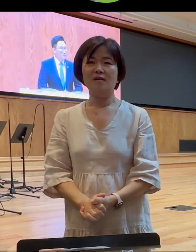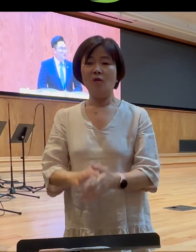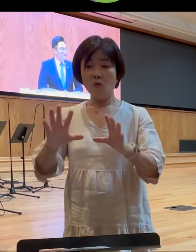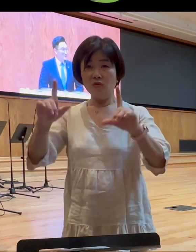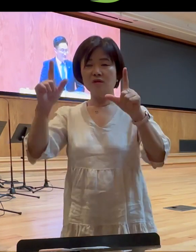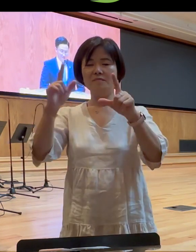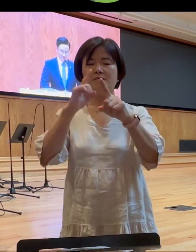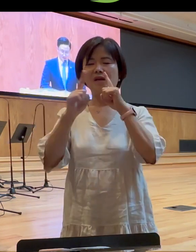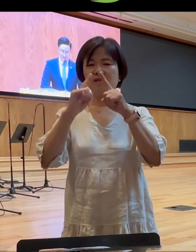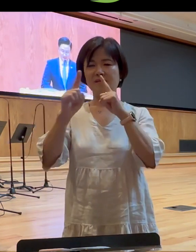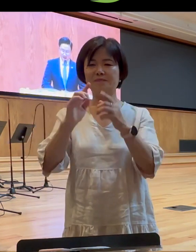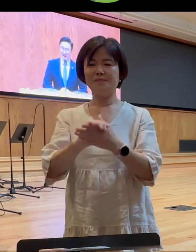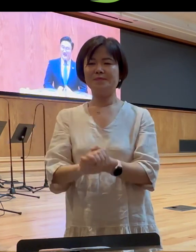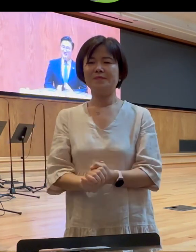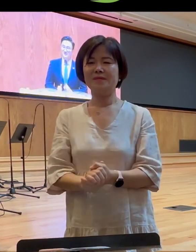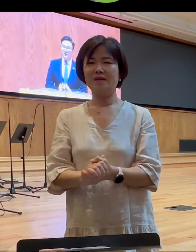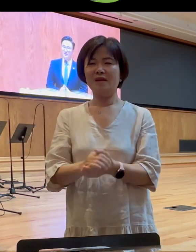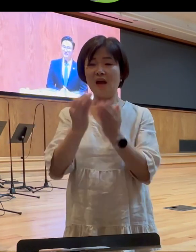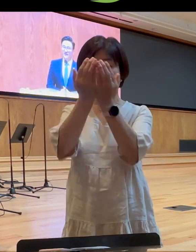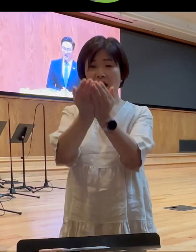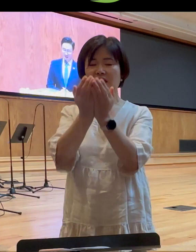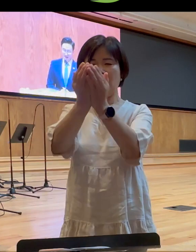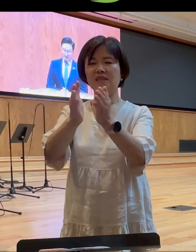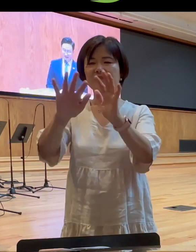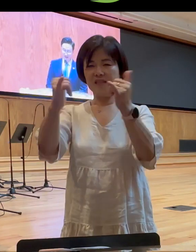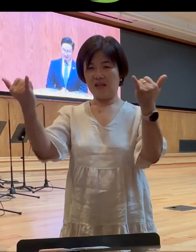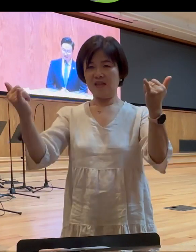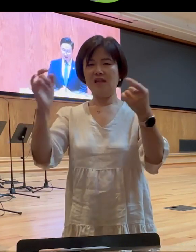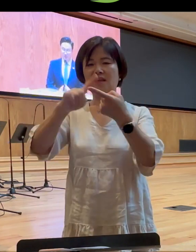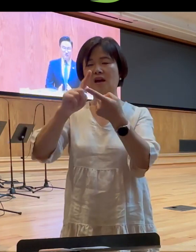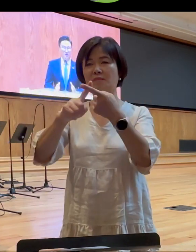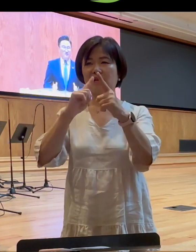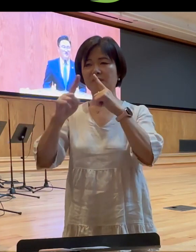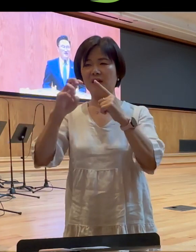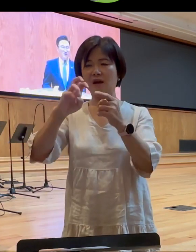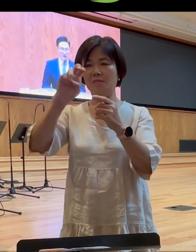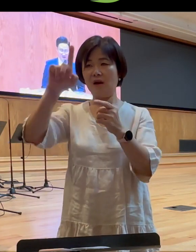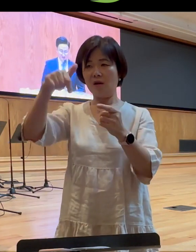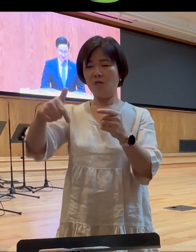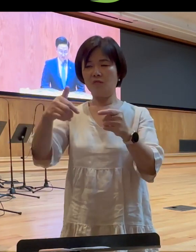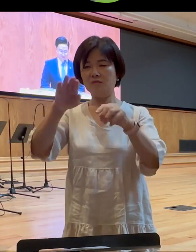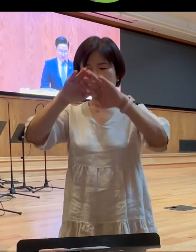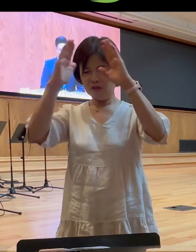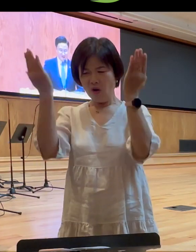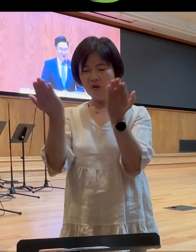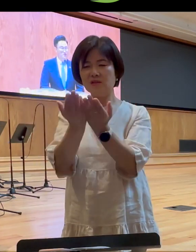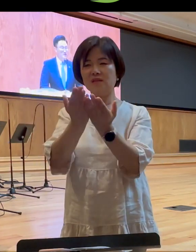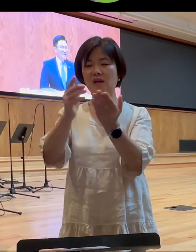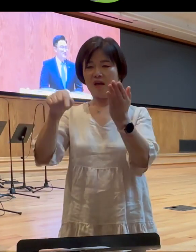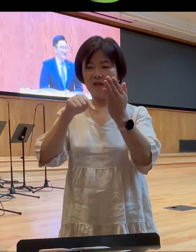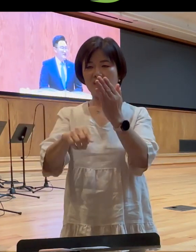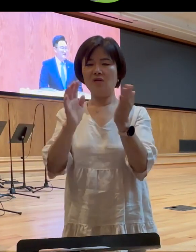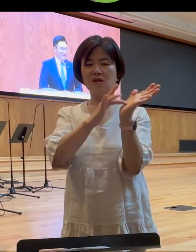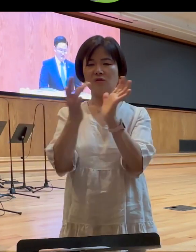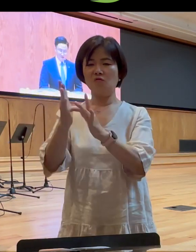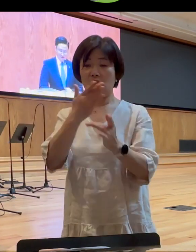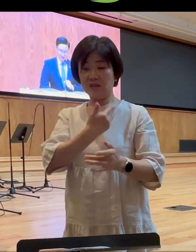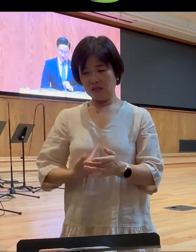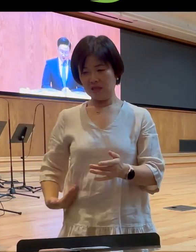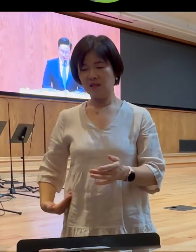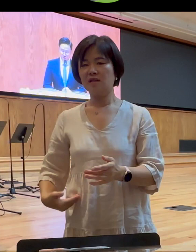오늘 본문 말씀은 항해하는 장면입니다. 마가복음 전체 내용 안에서 예수님과